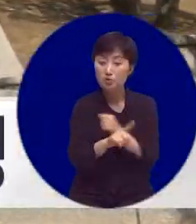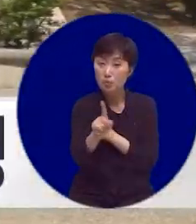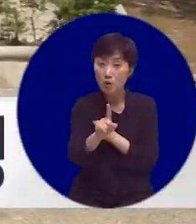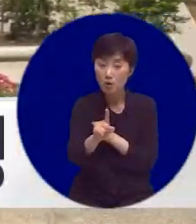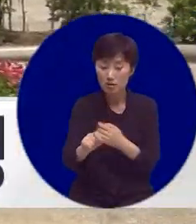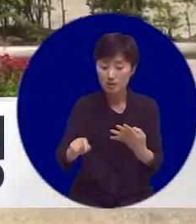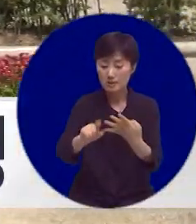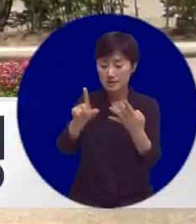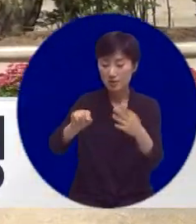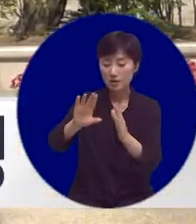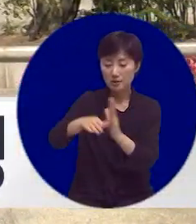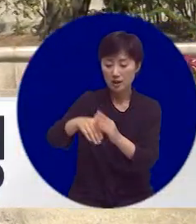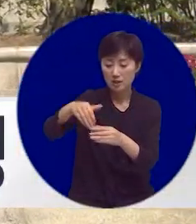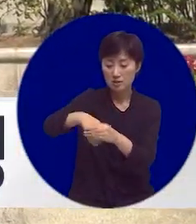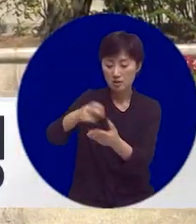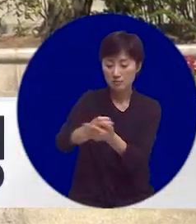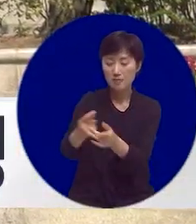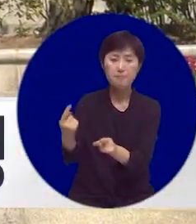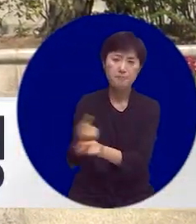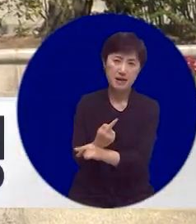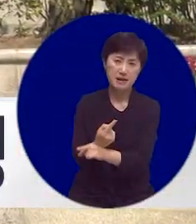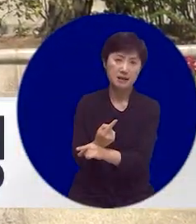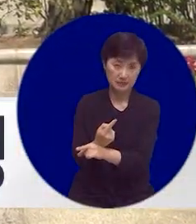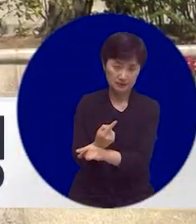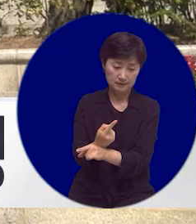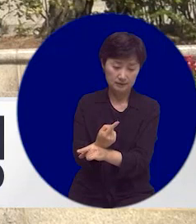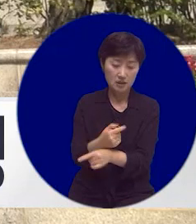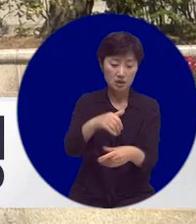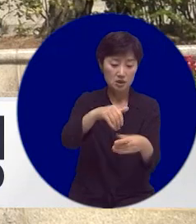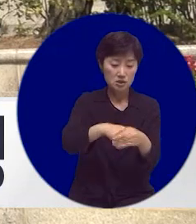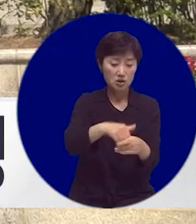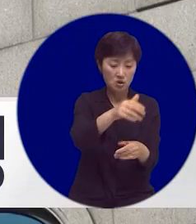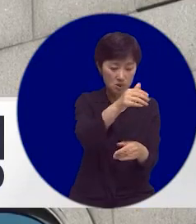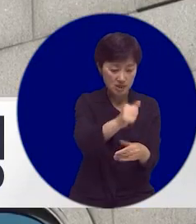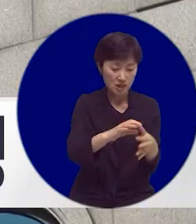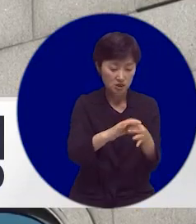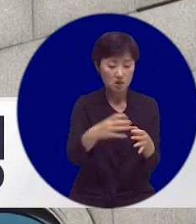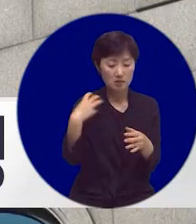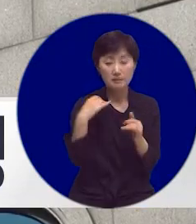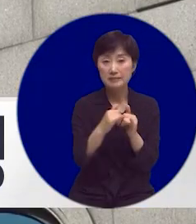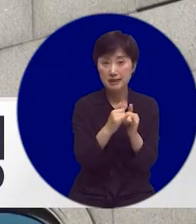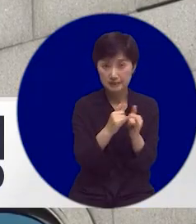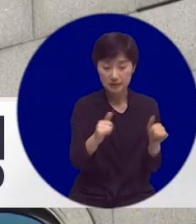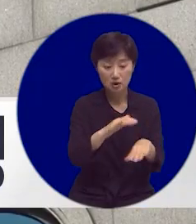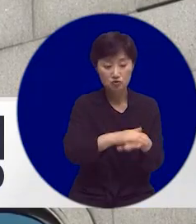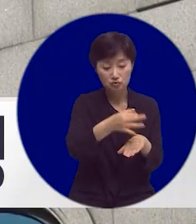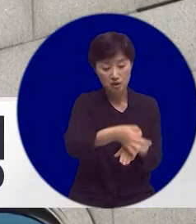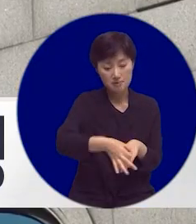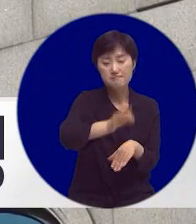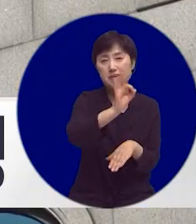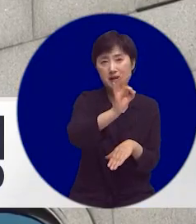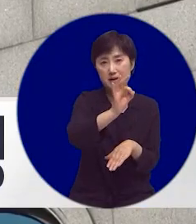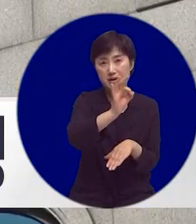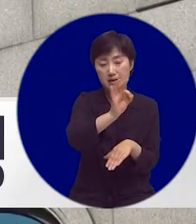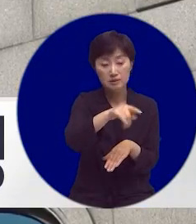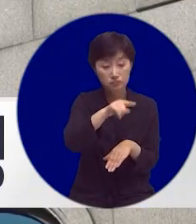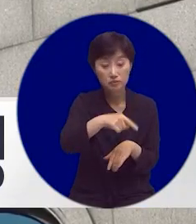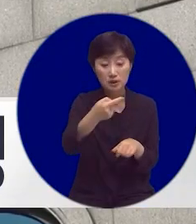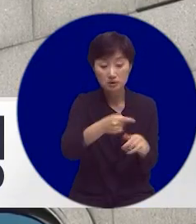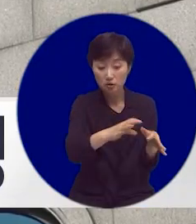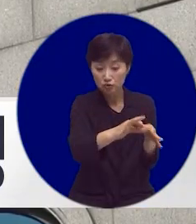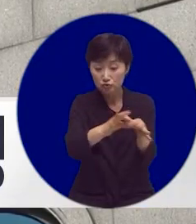4월 공직선거법이 개정되면서 선거사무장, 선거연락소장, 선거사무원의 수당이 인상됐는데 이에